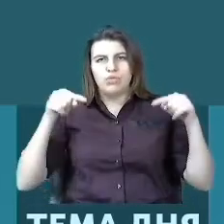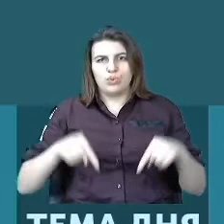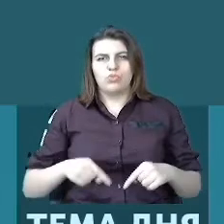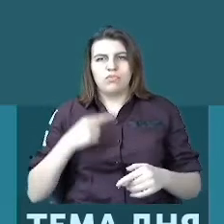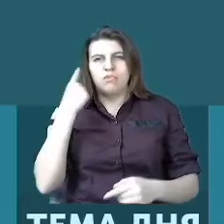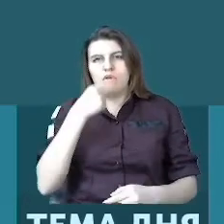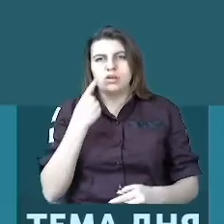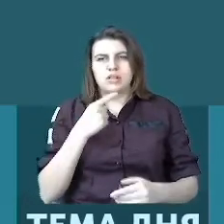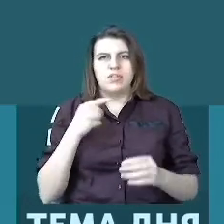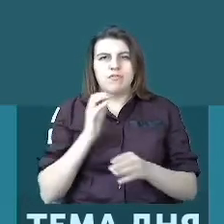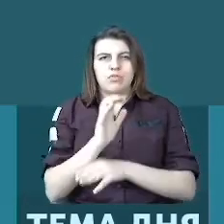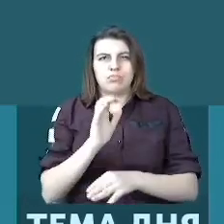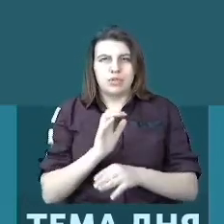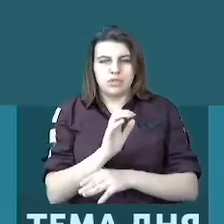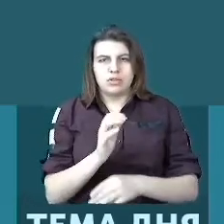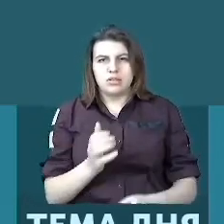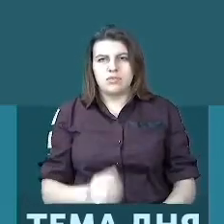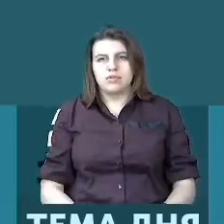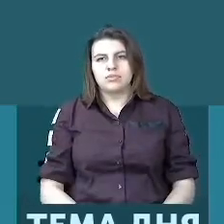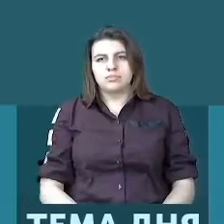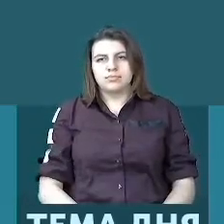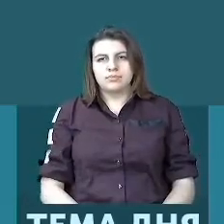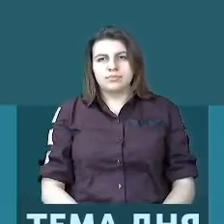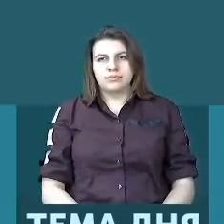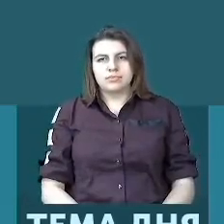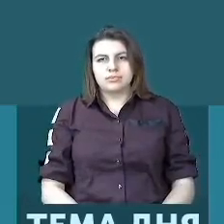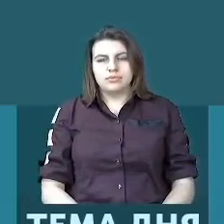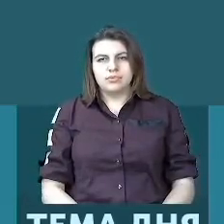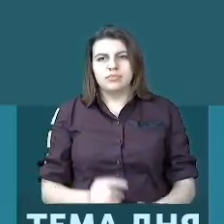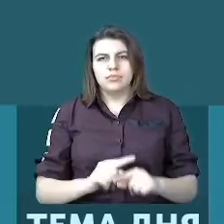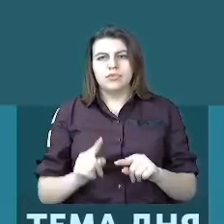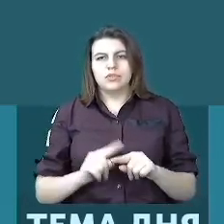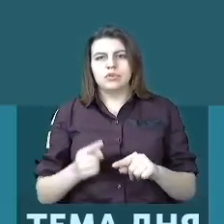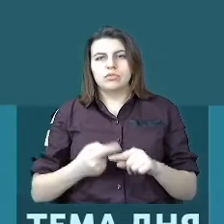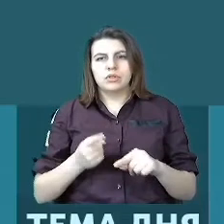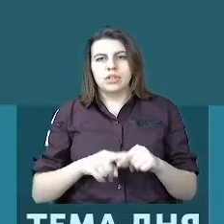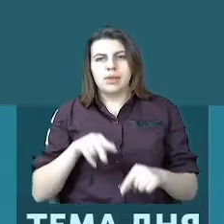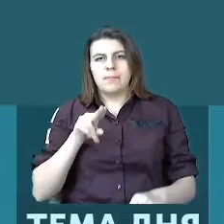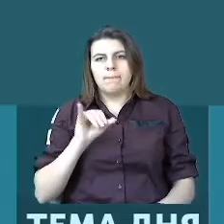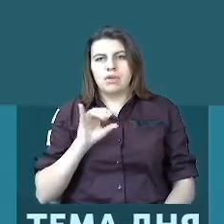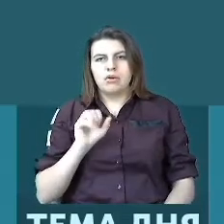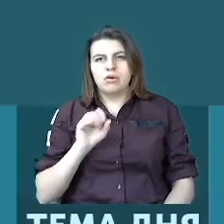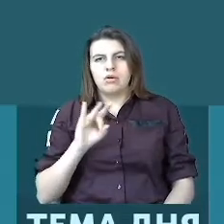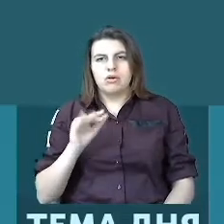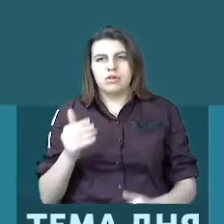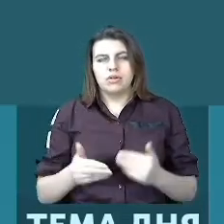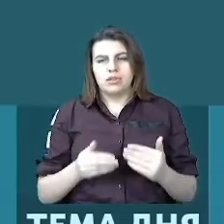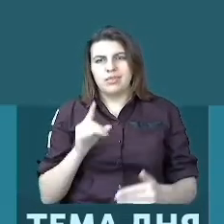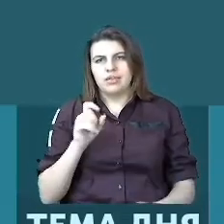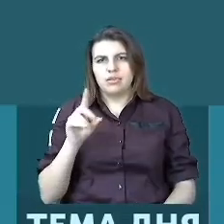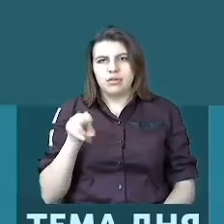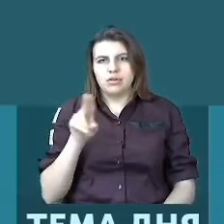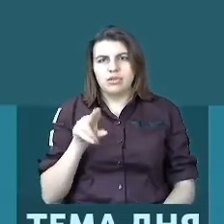місць – це, скоріше, такий піар-хід, скоріше, посадовців, які відстоюють необхідність прийняття цього закону. Але з іншого